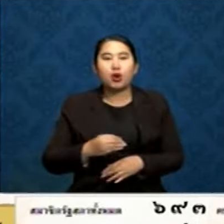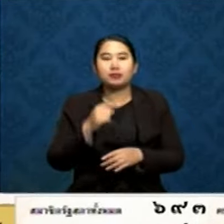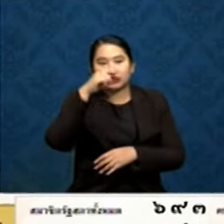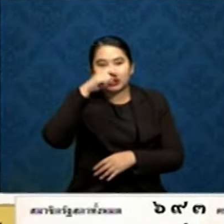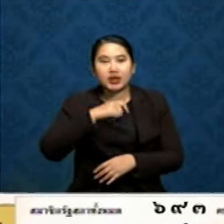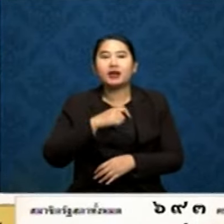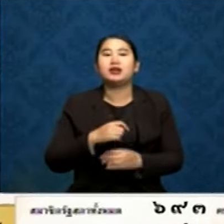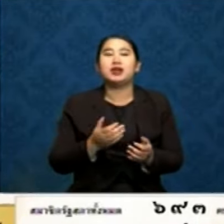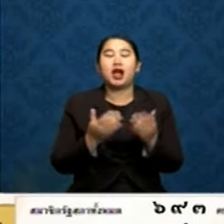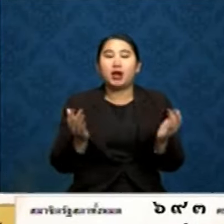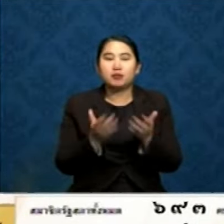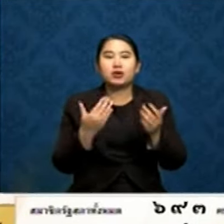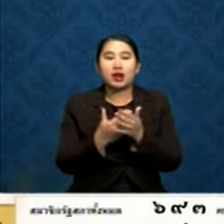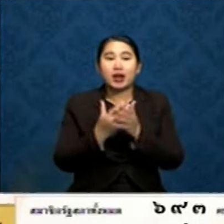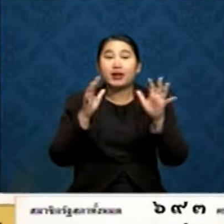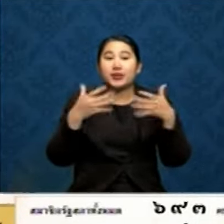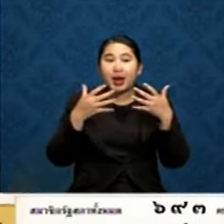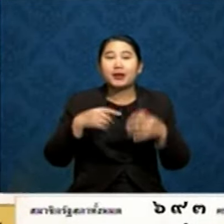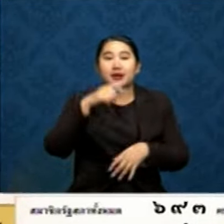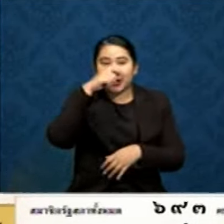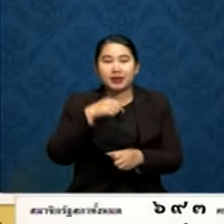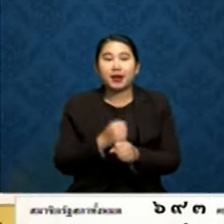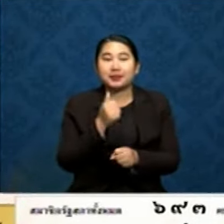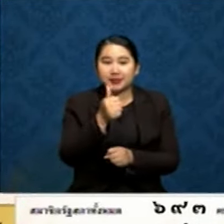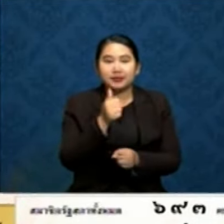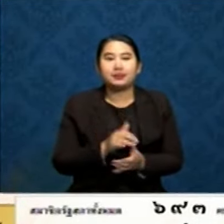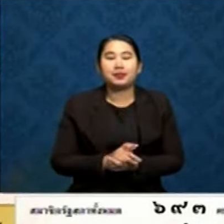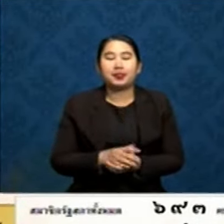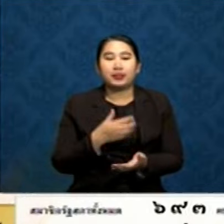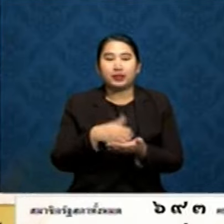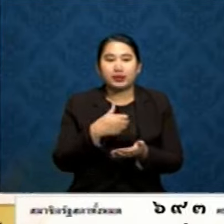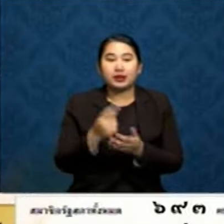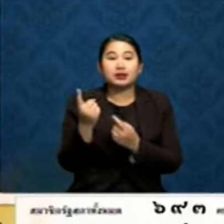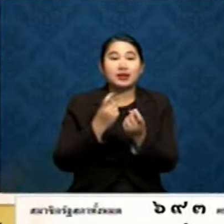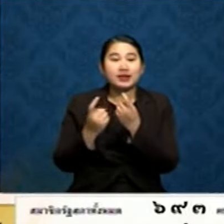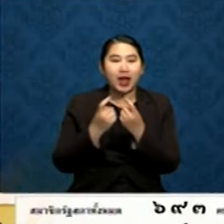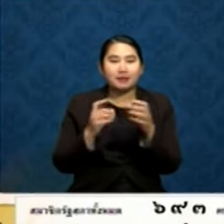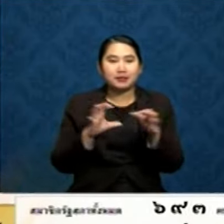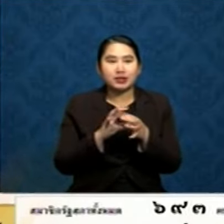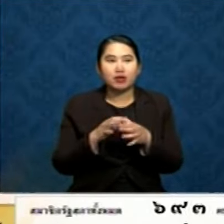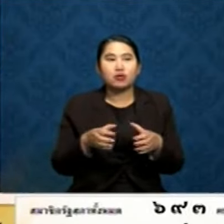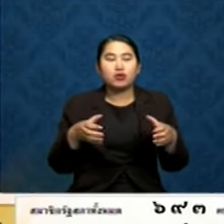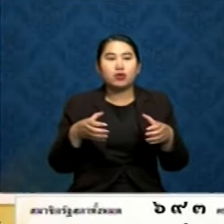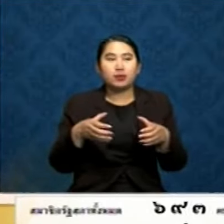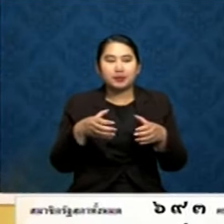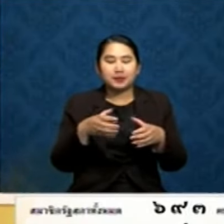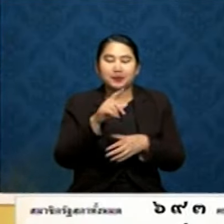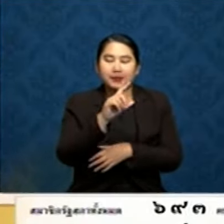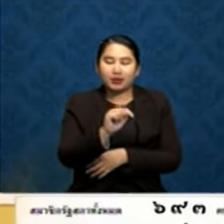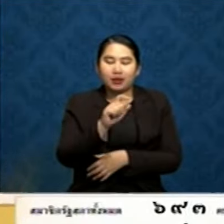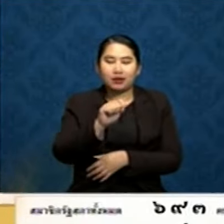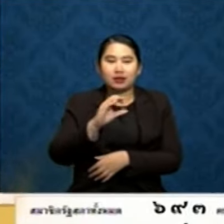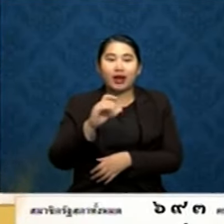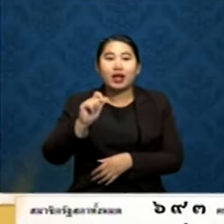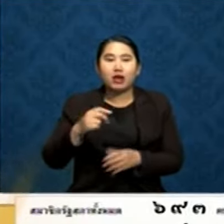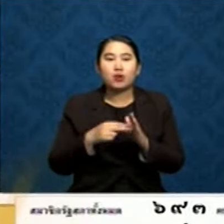ค่ะส่วนงบประมาณที่เหลือเฟสต่อไปยืนยันจะแจกในรูปแบบ Digital walletและ blockchainและกำหนด